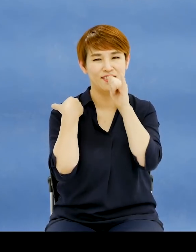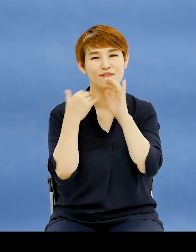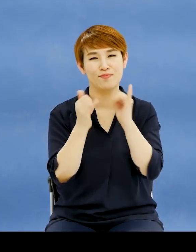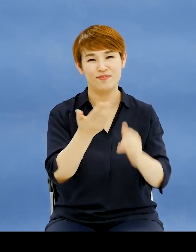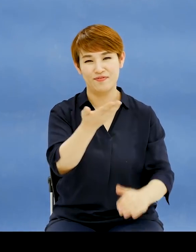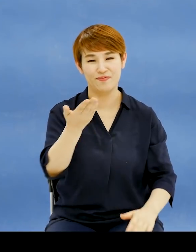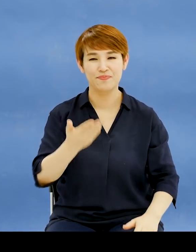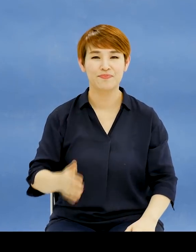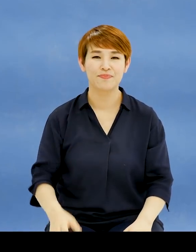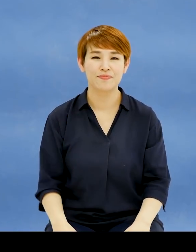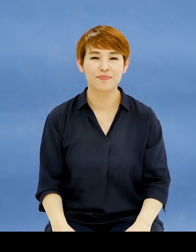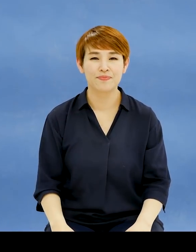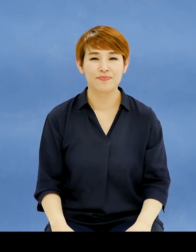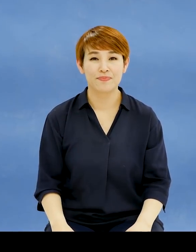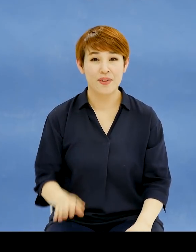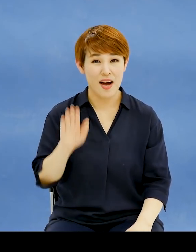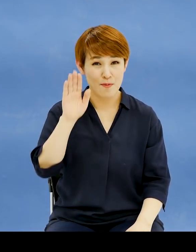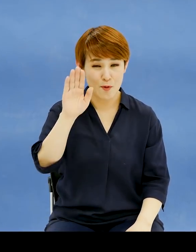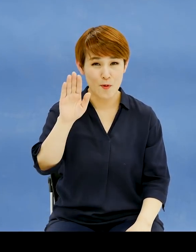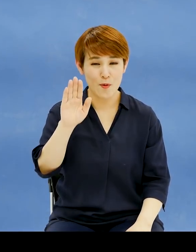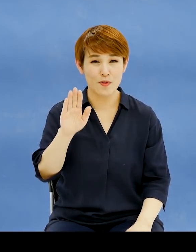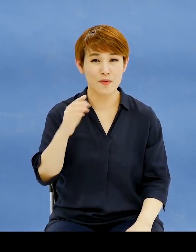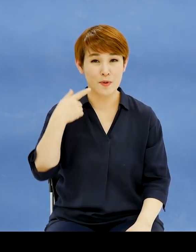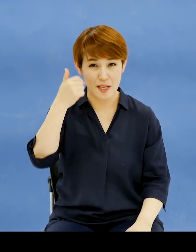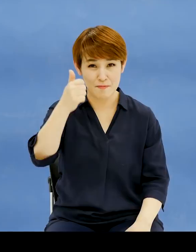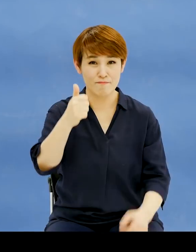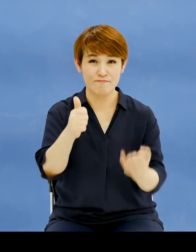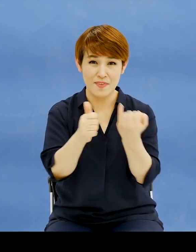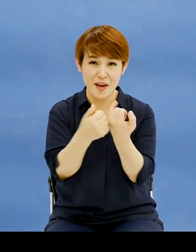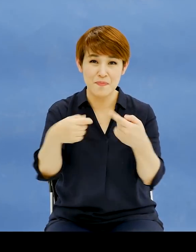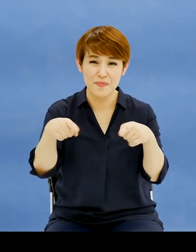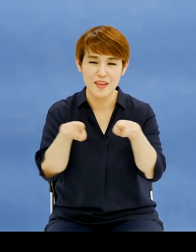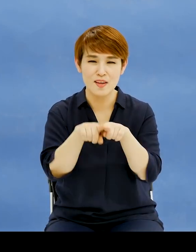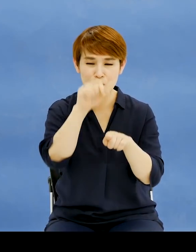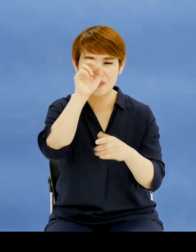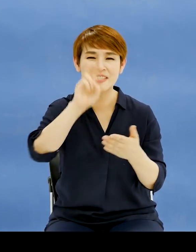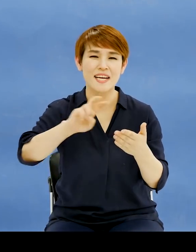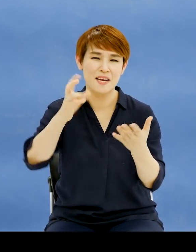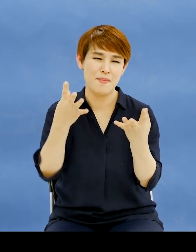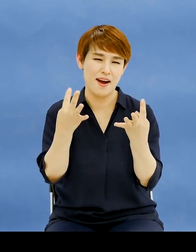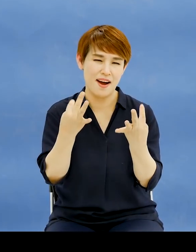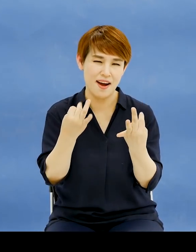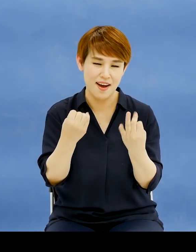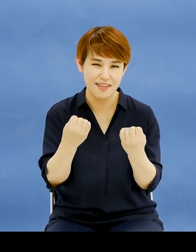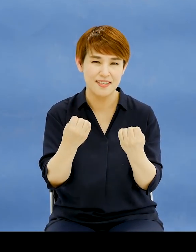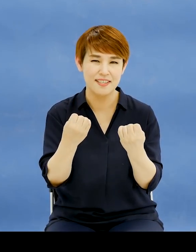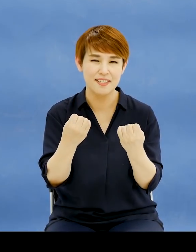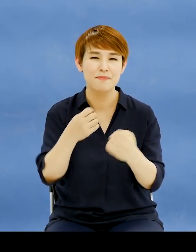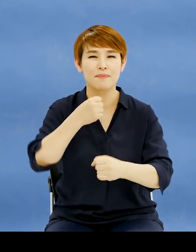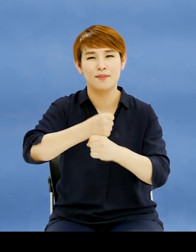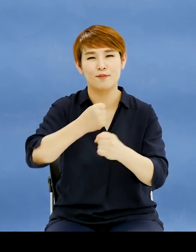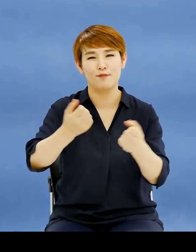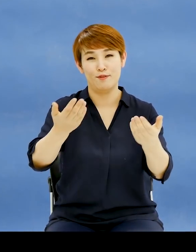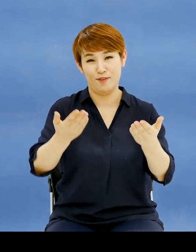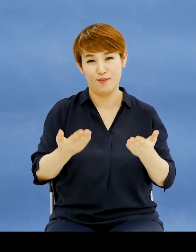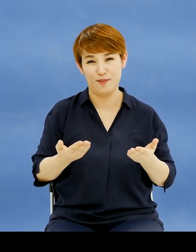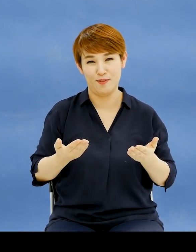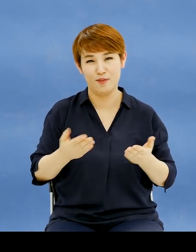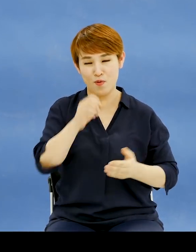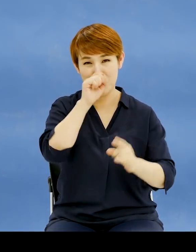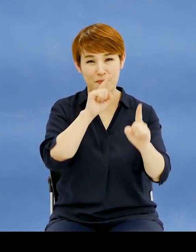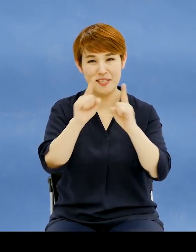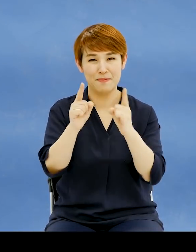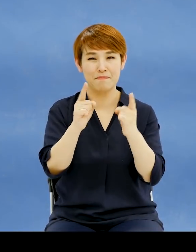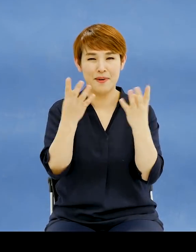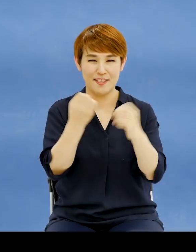될 임무를 띈 우린 제자들이 아닌가 이런 생각이 들었습니다. 앞으로 우리 스캇 브레너 목사님과 좋은 찬양들 또 많은 곳에서 영감을